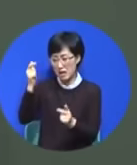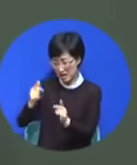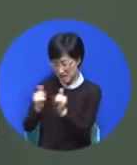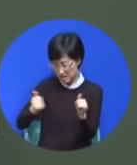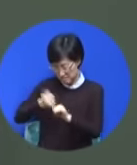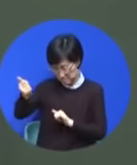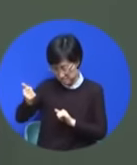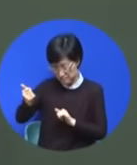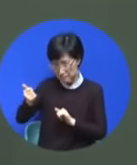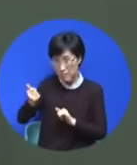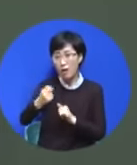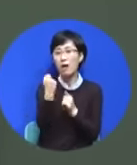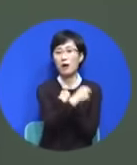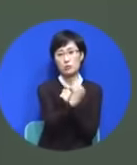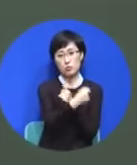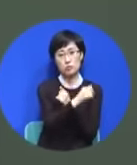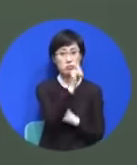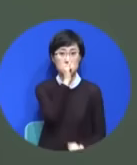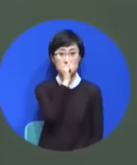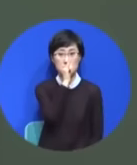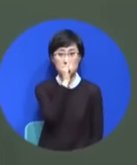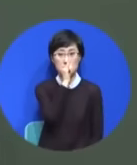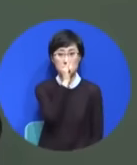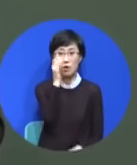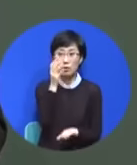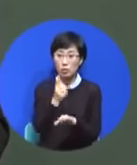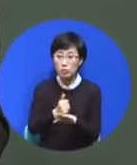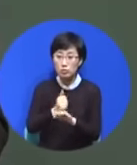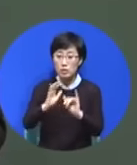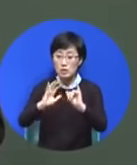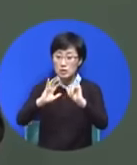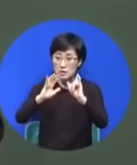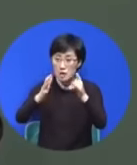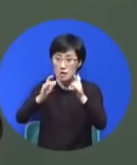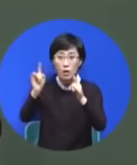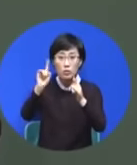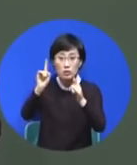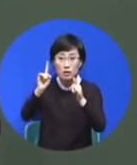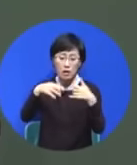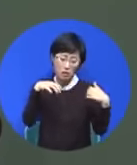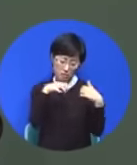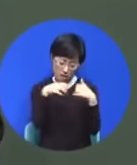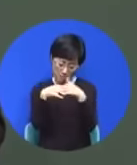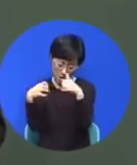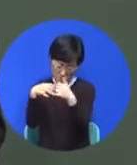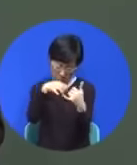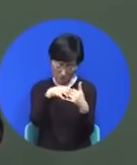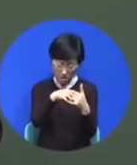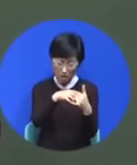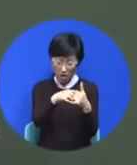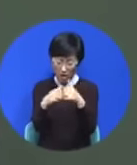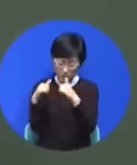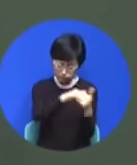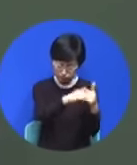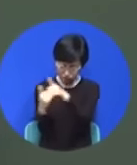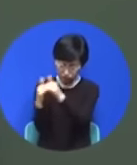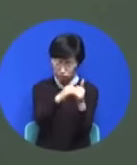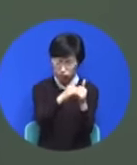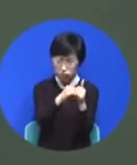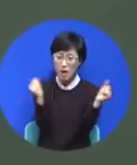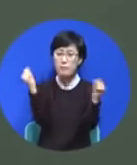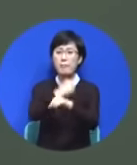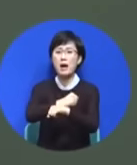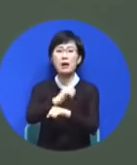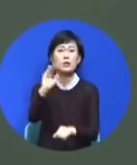그렇습니다 그래서 세상은 전쟁으로 끝이 나는 겁니다 왜냐 그렇게 가르쳤기 때문에 그렇게